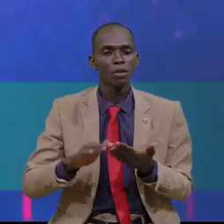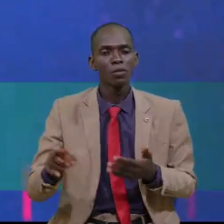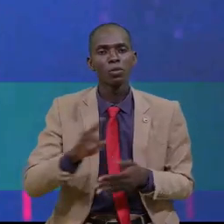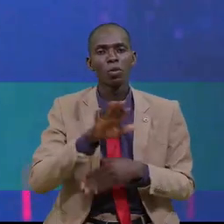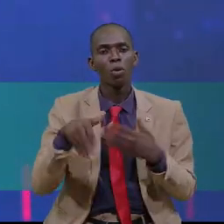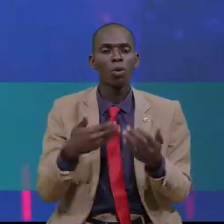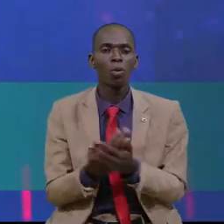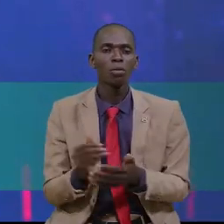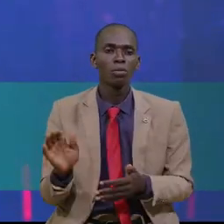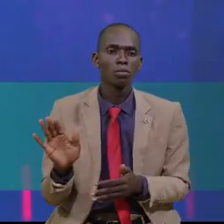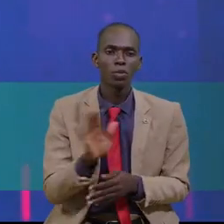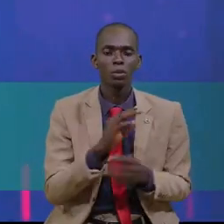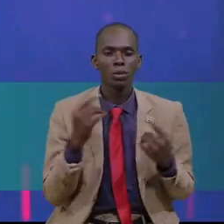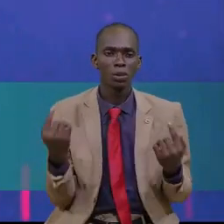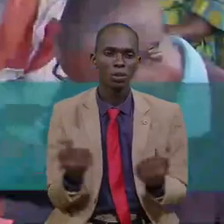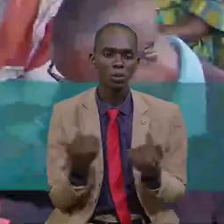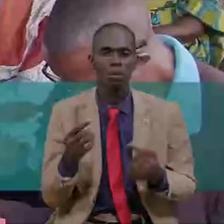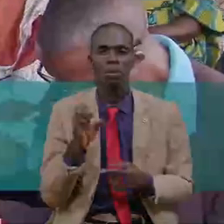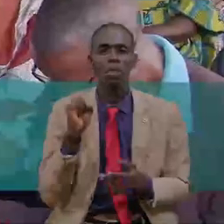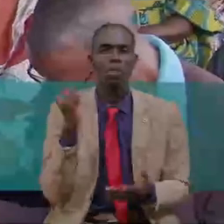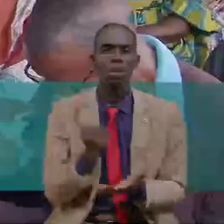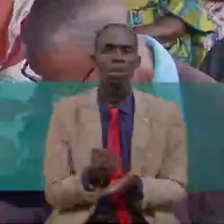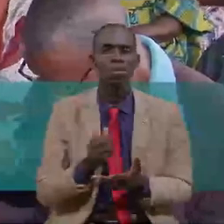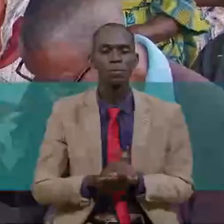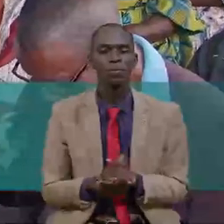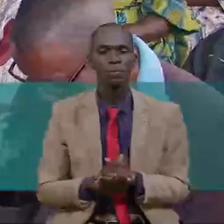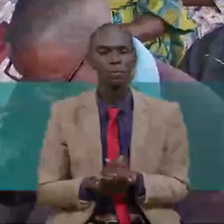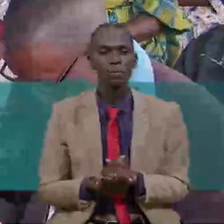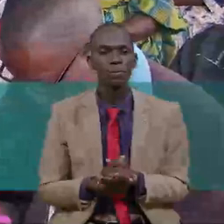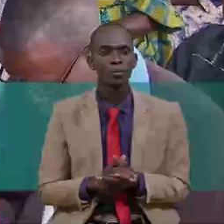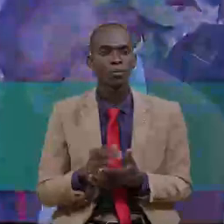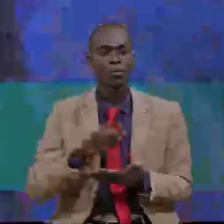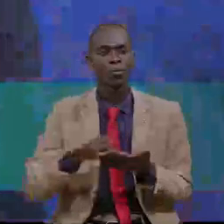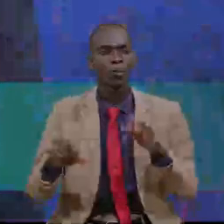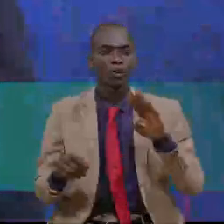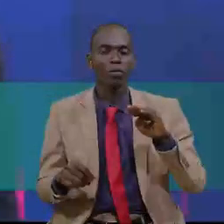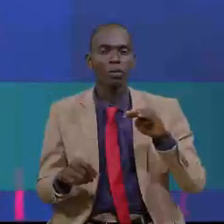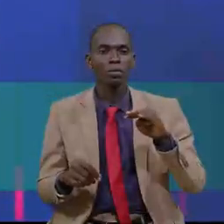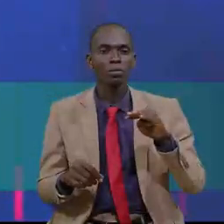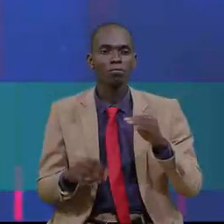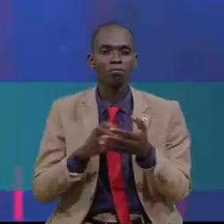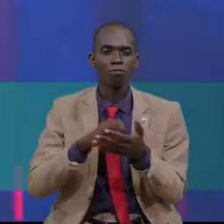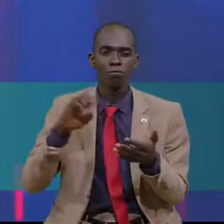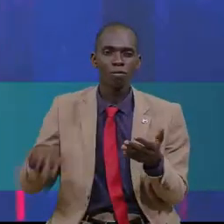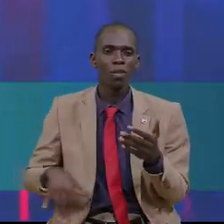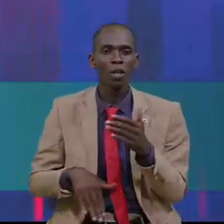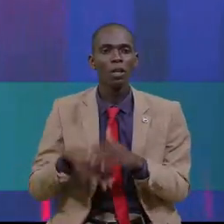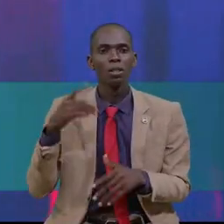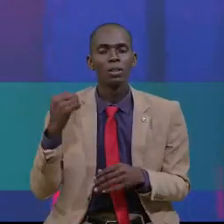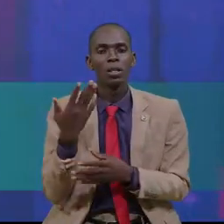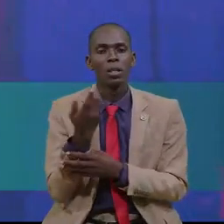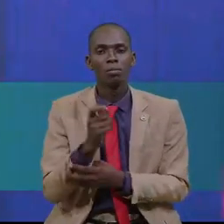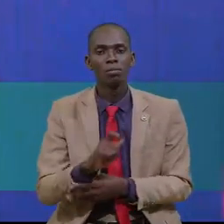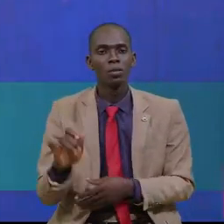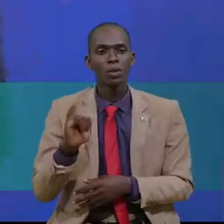pour toutes nos offenses. Amen. Verset 14. Il a effacé